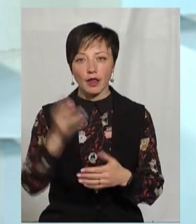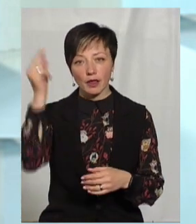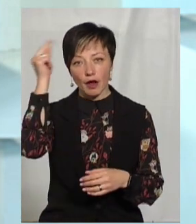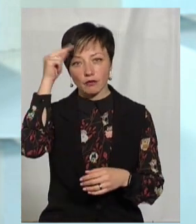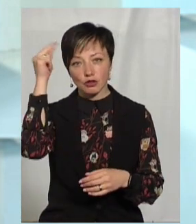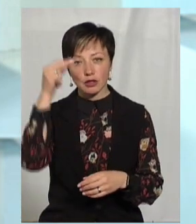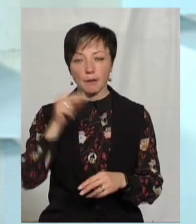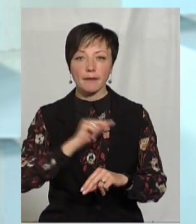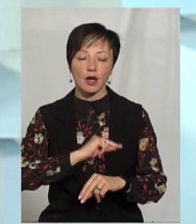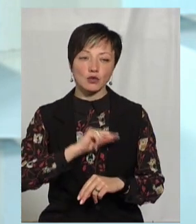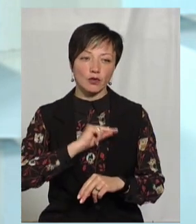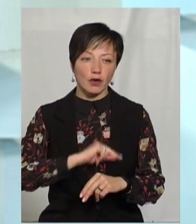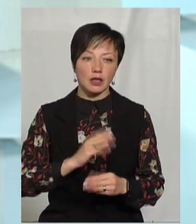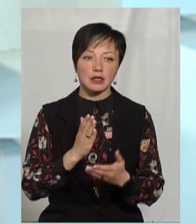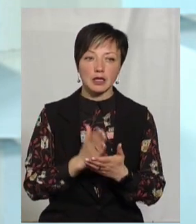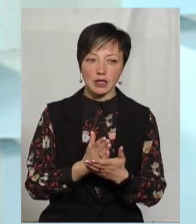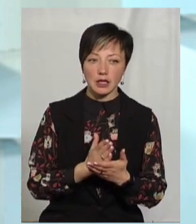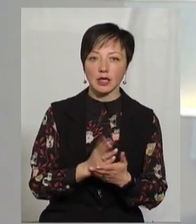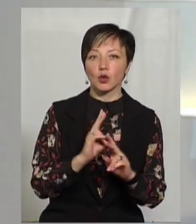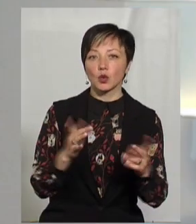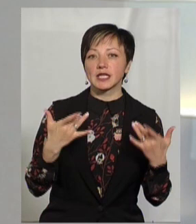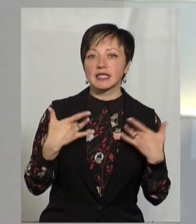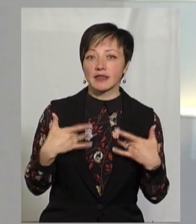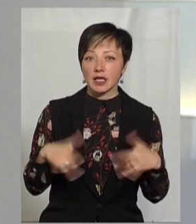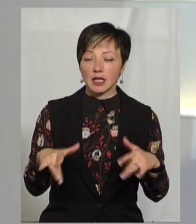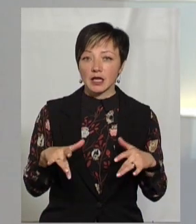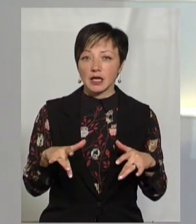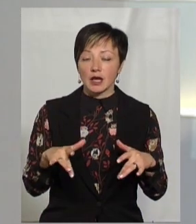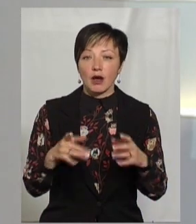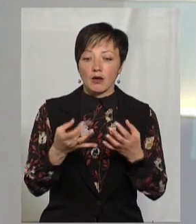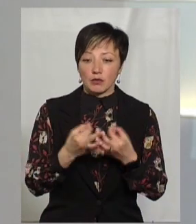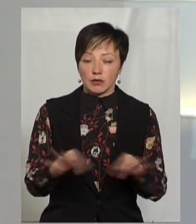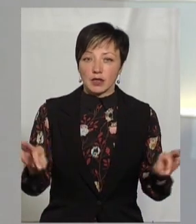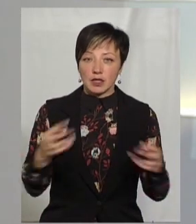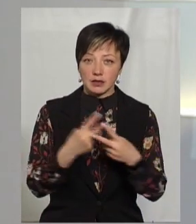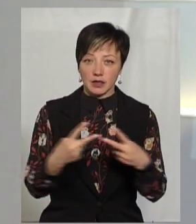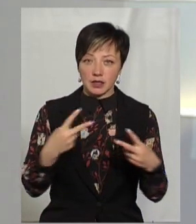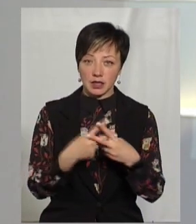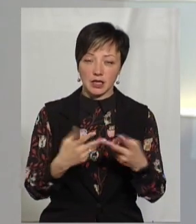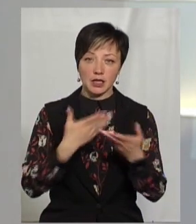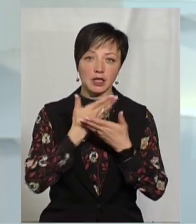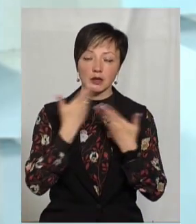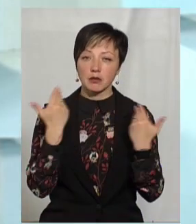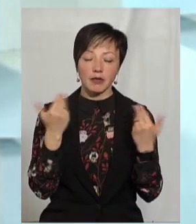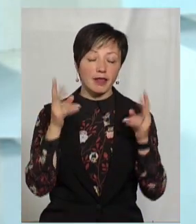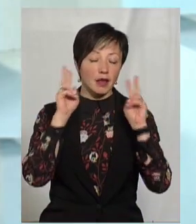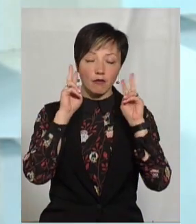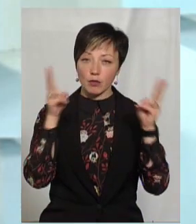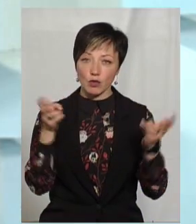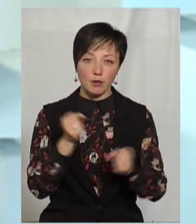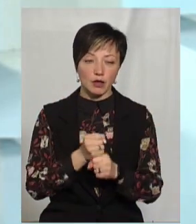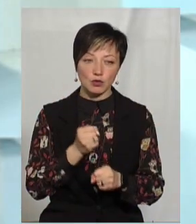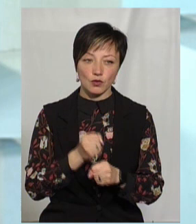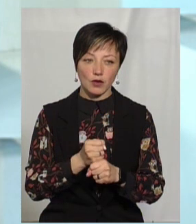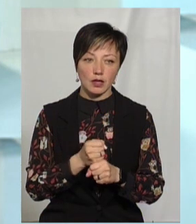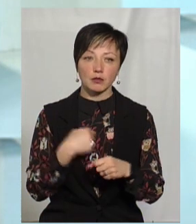навчитися працювати. Є люди, котрі звільнилися з в'язниці, вони не мають, вони не вміють